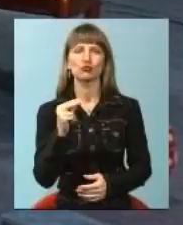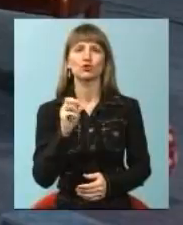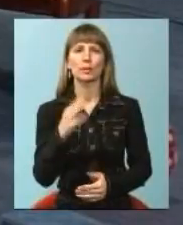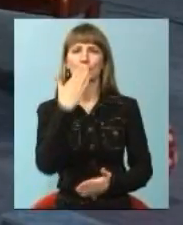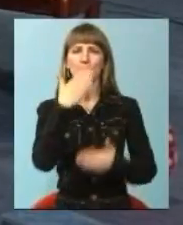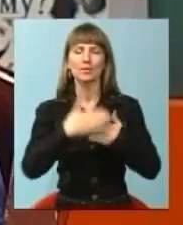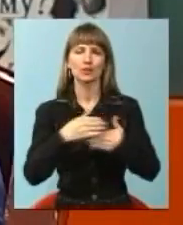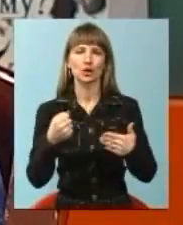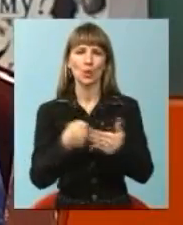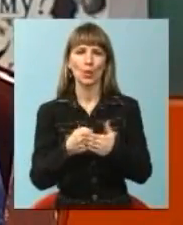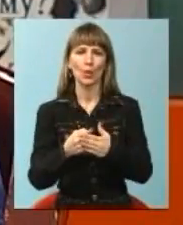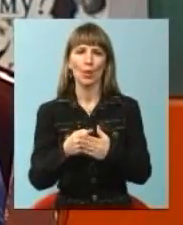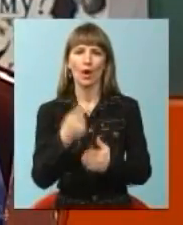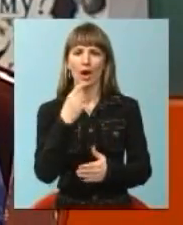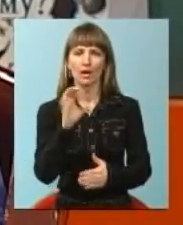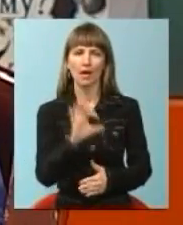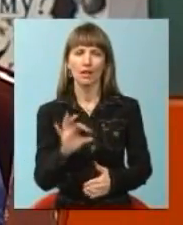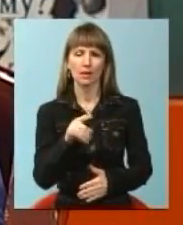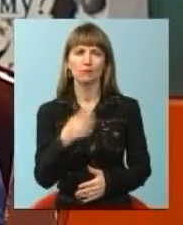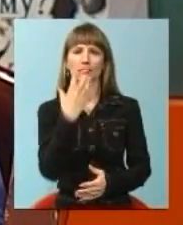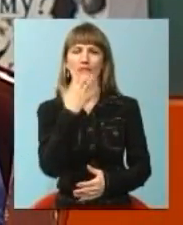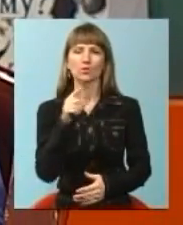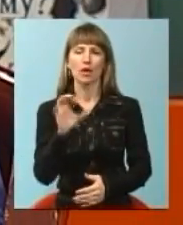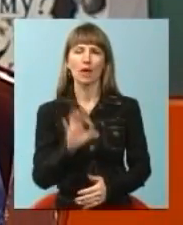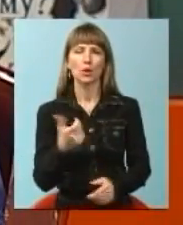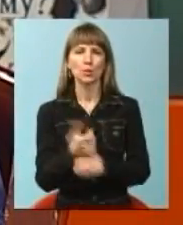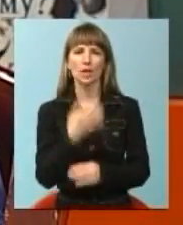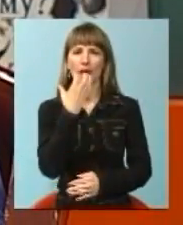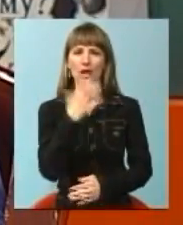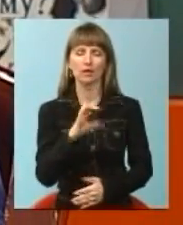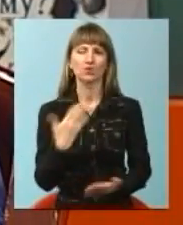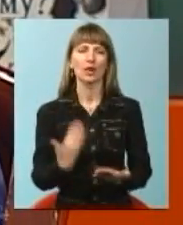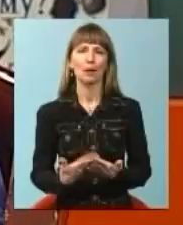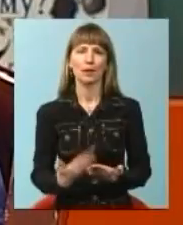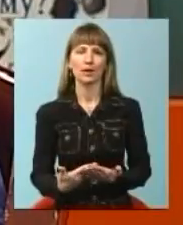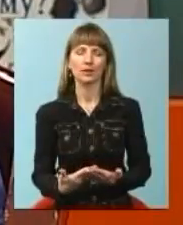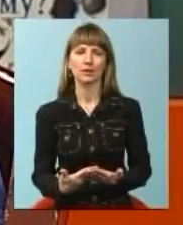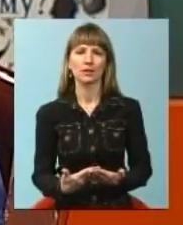ближче до ядра, тим гарячіше, тому що ядро дуже гаряче. Наприклад,